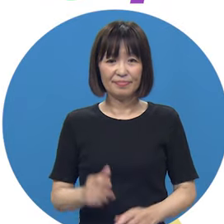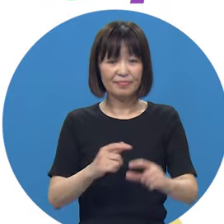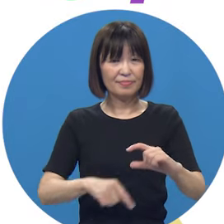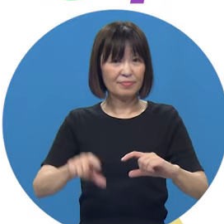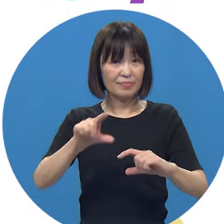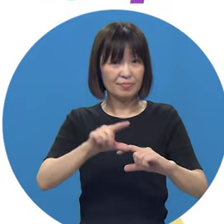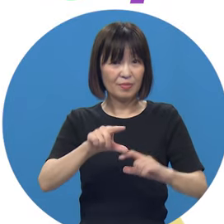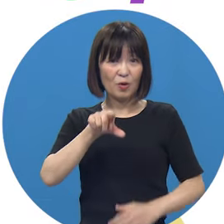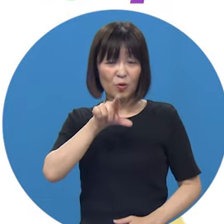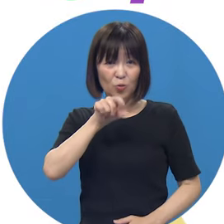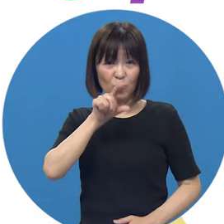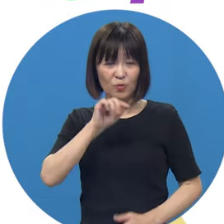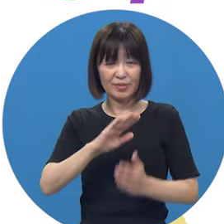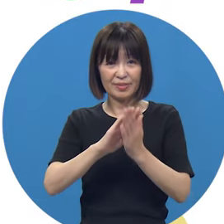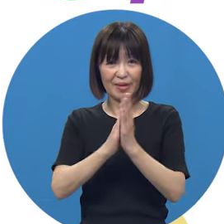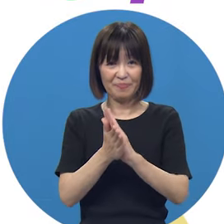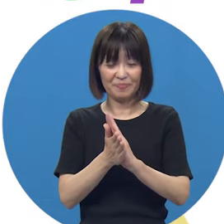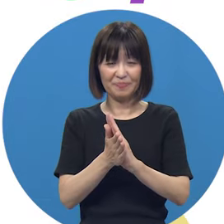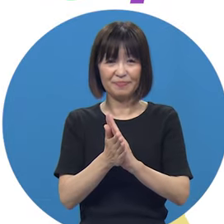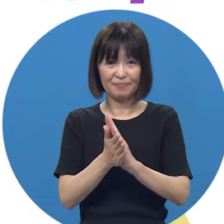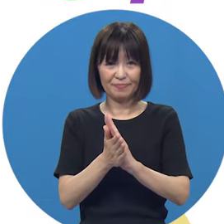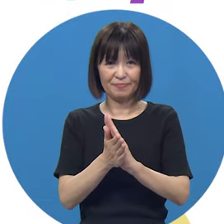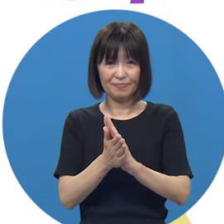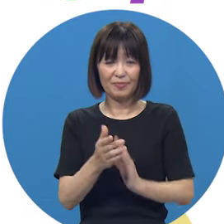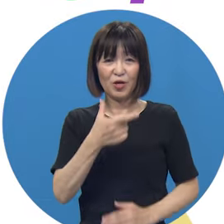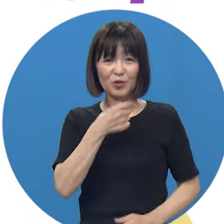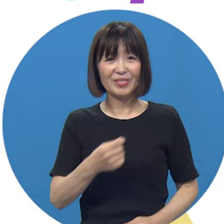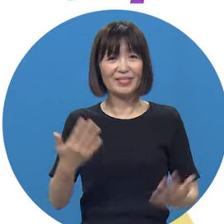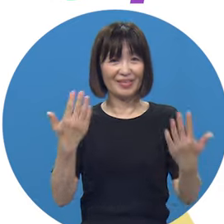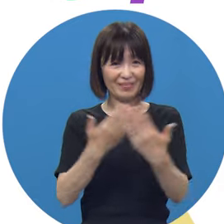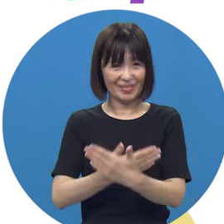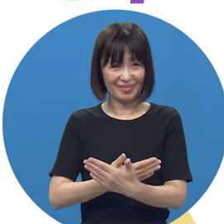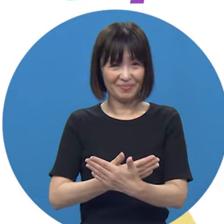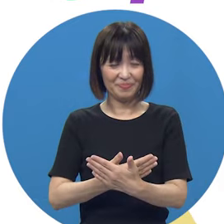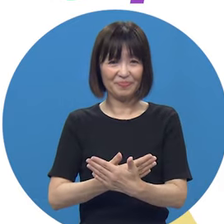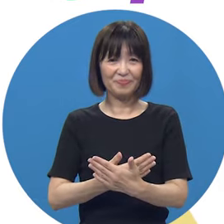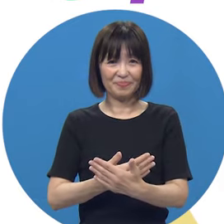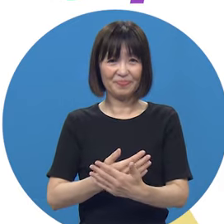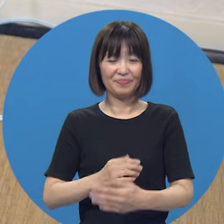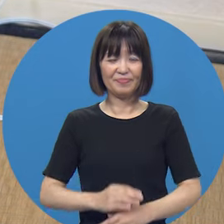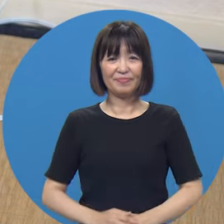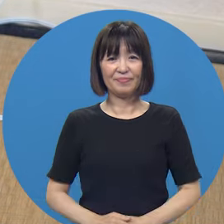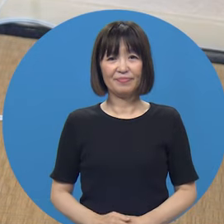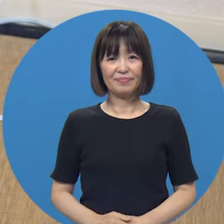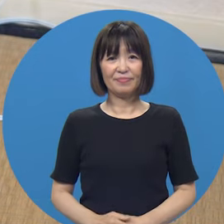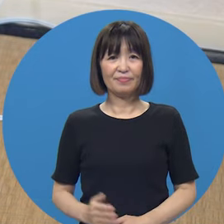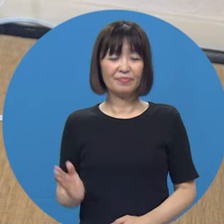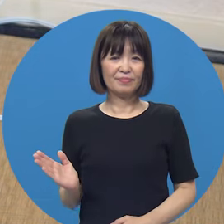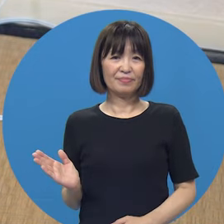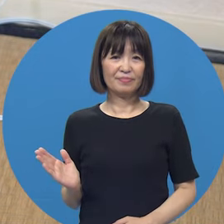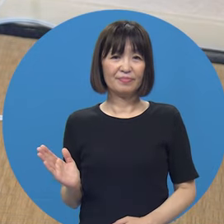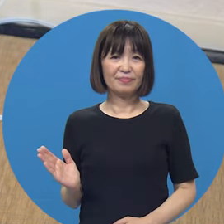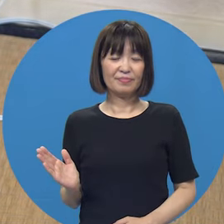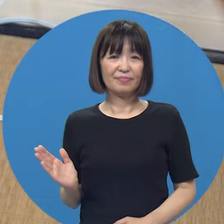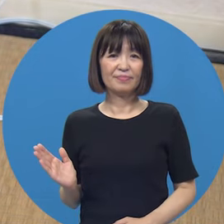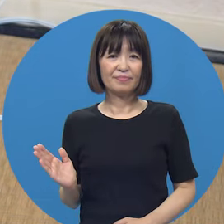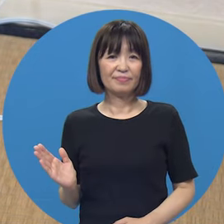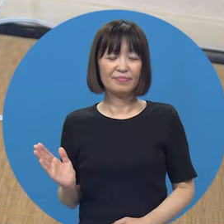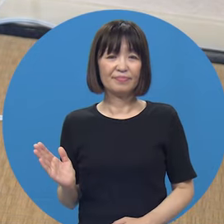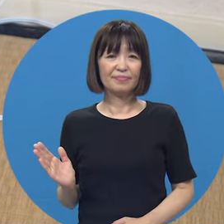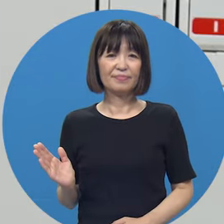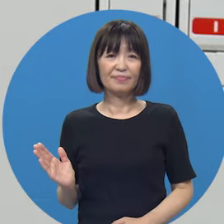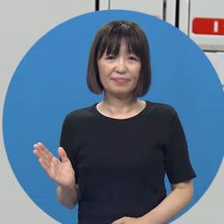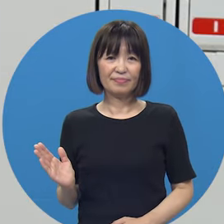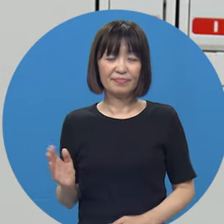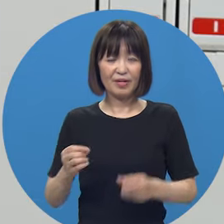これでまた鳥取県を好きになりました。気になる鳥取では